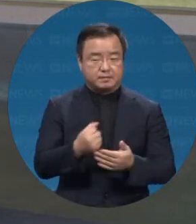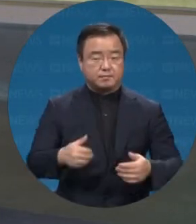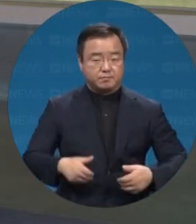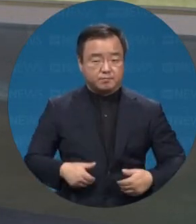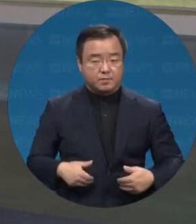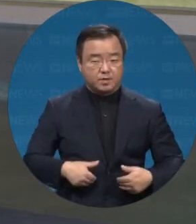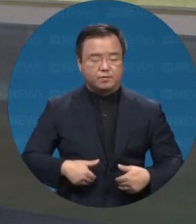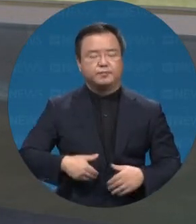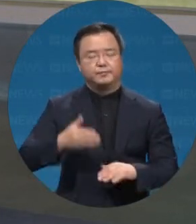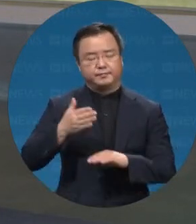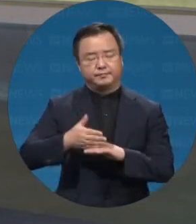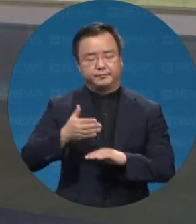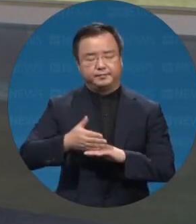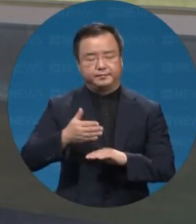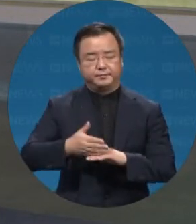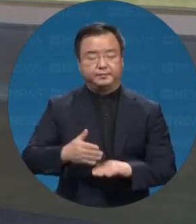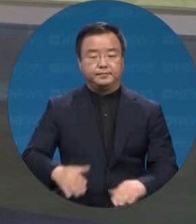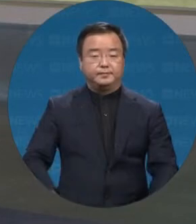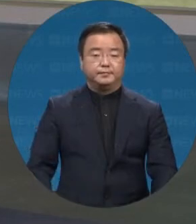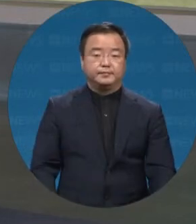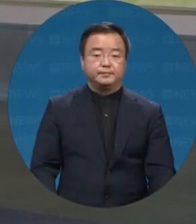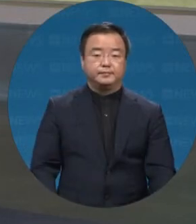소장님 오늘 말씀 감사합니다